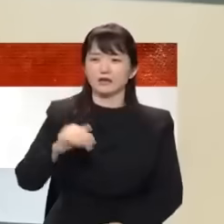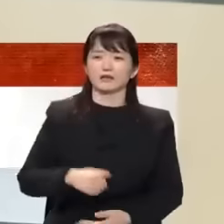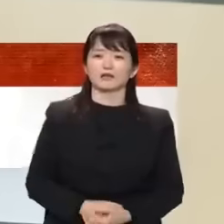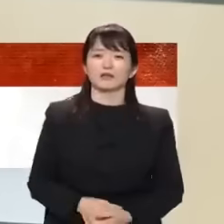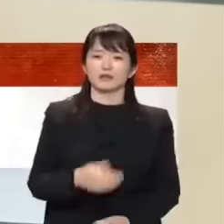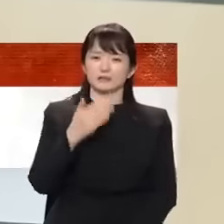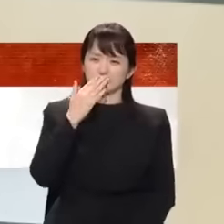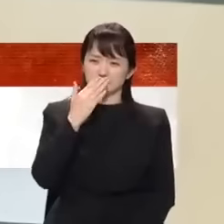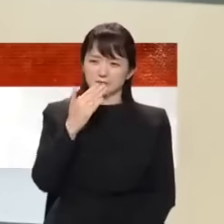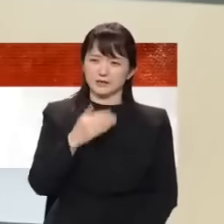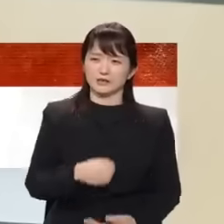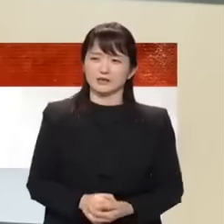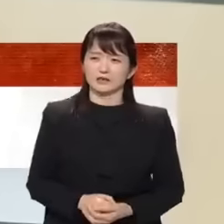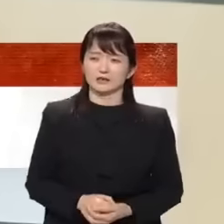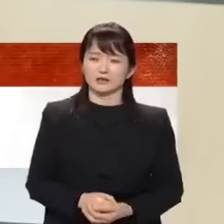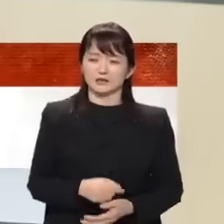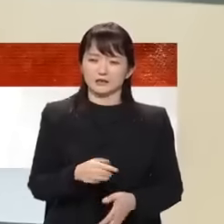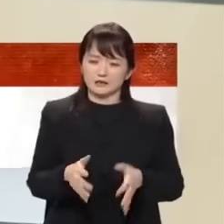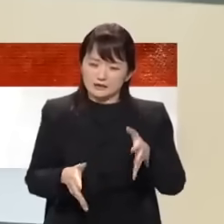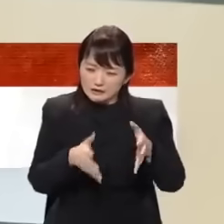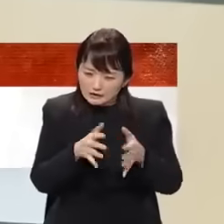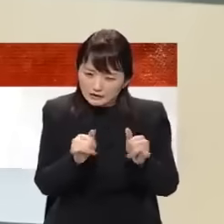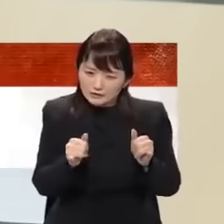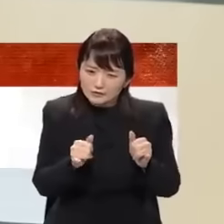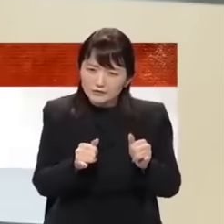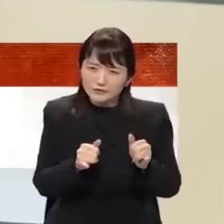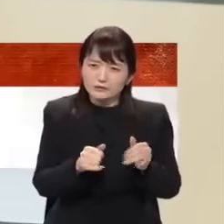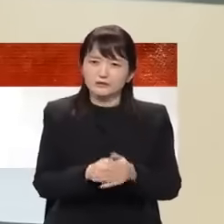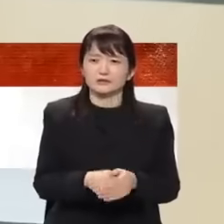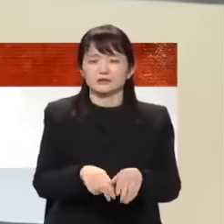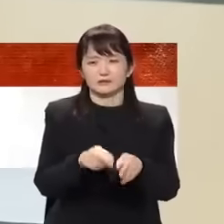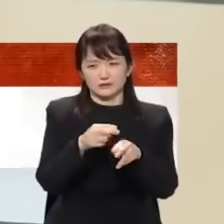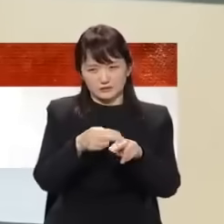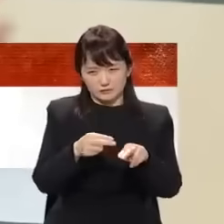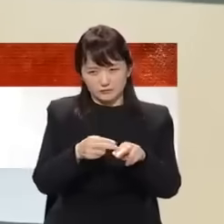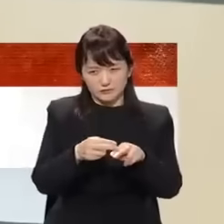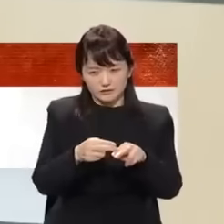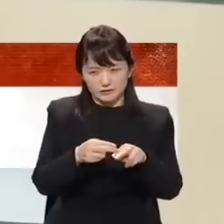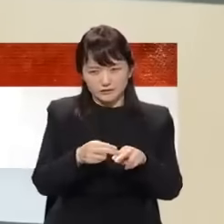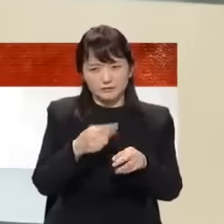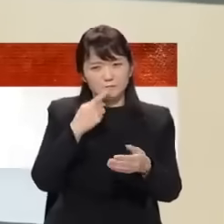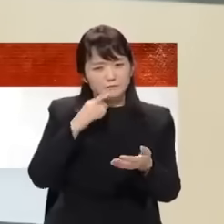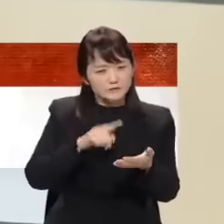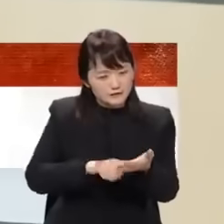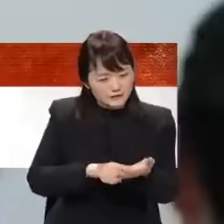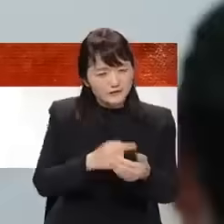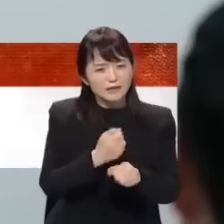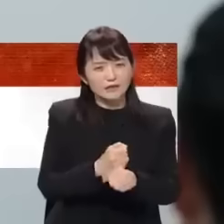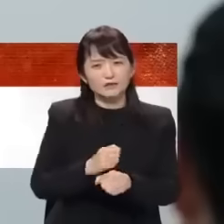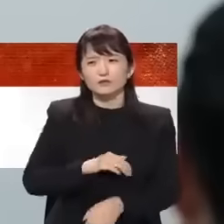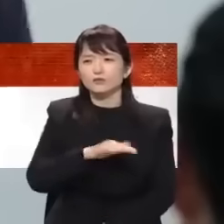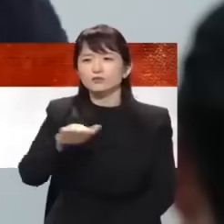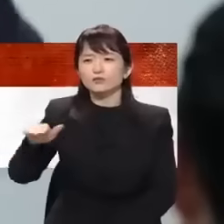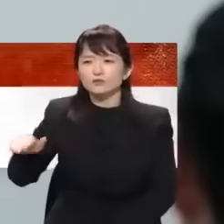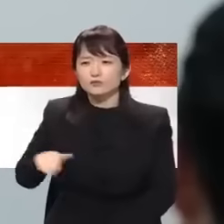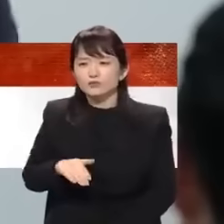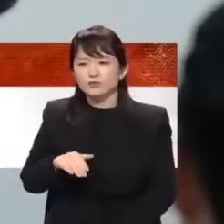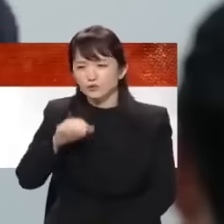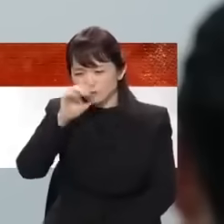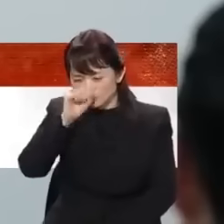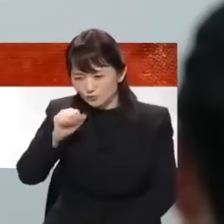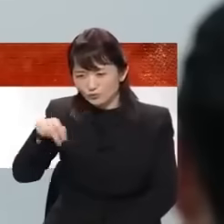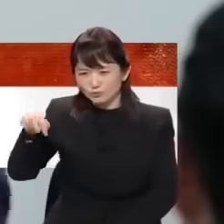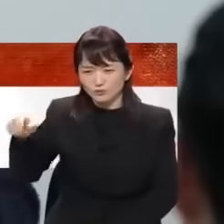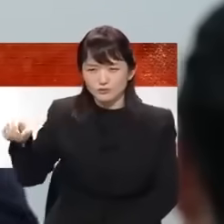가능하면 초자 분들이 쉽게 음식을 할 수 있게 우리가 아끼는 수술을 쓸 수 있게 해드린 거지 사장님들이 있어야 될 자리에